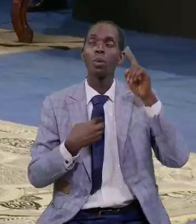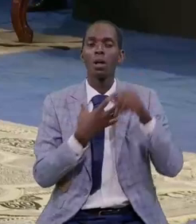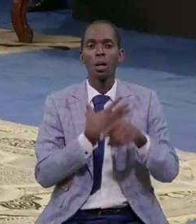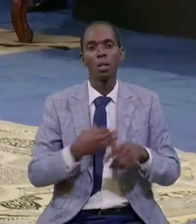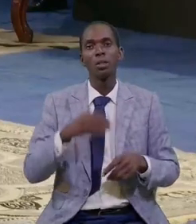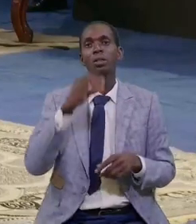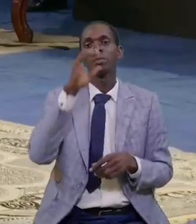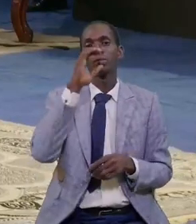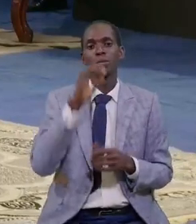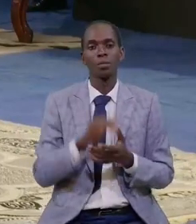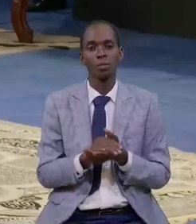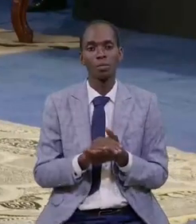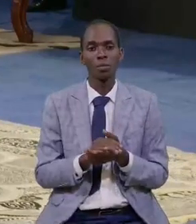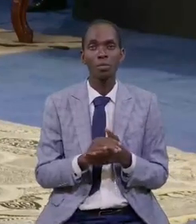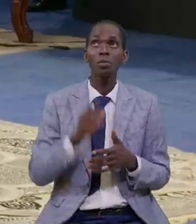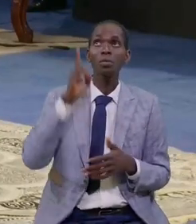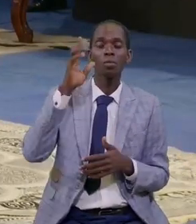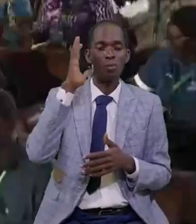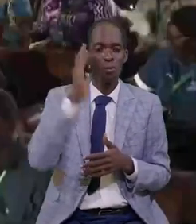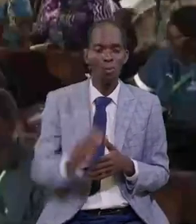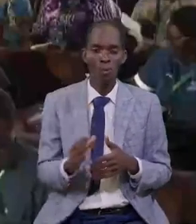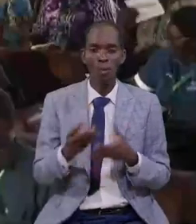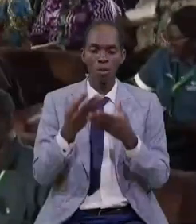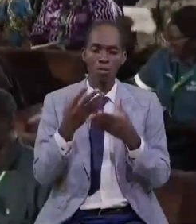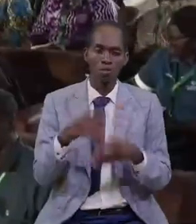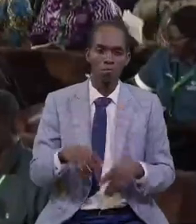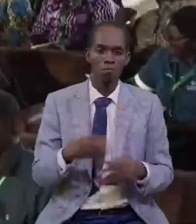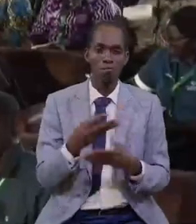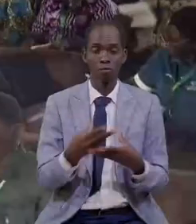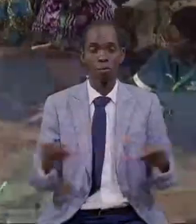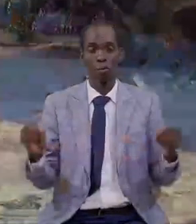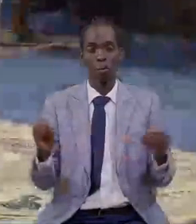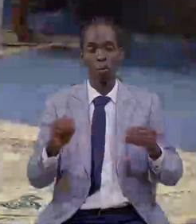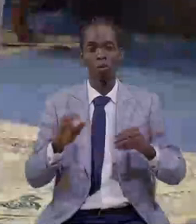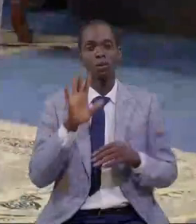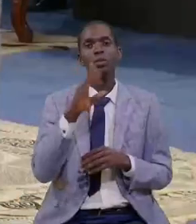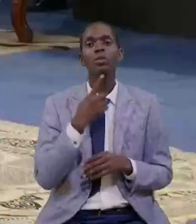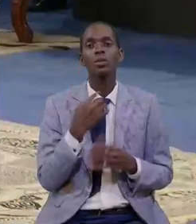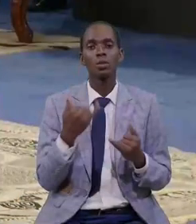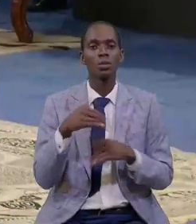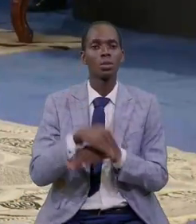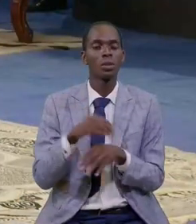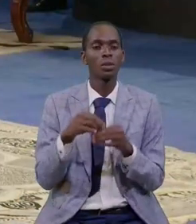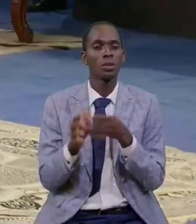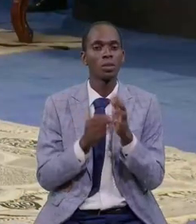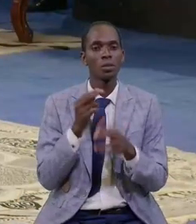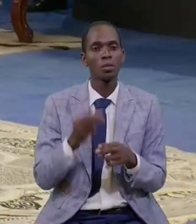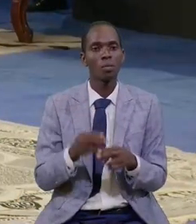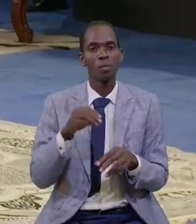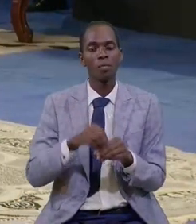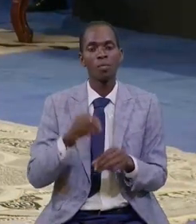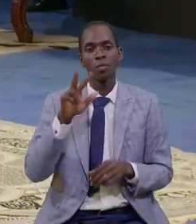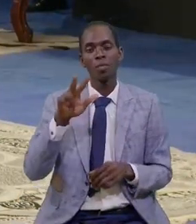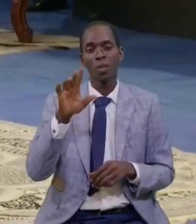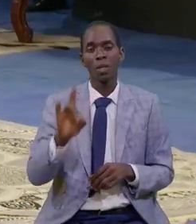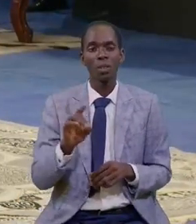il va étancher ta soif ce soir verset 38 verset 38 celui qui